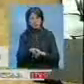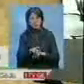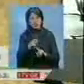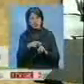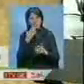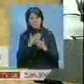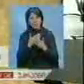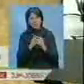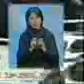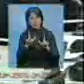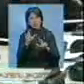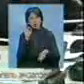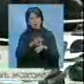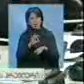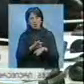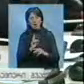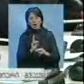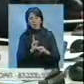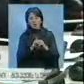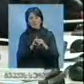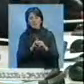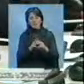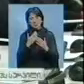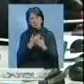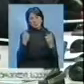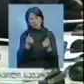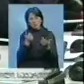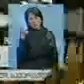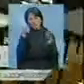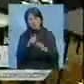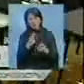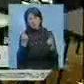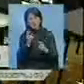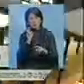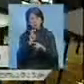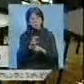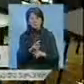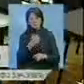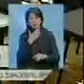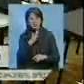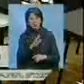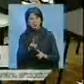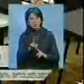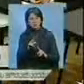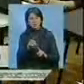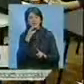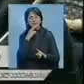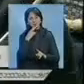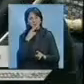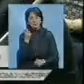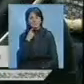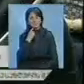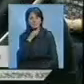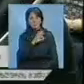ვიზიტების მაჩვენებელი გაიზარდა, თუმცა პრევენციული პროფილაქტიკური ვიზიტების მაჩვენებელი ისევ დაბალია. გამოწვევად რჩება თამბაქოსა და